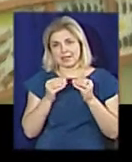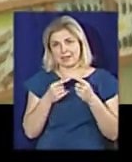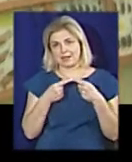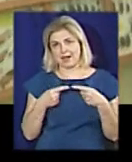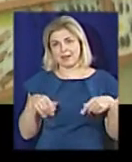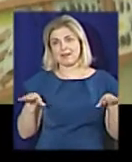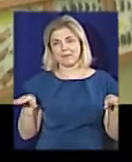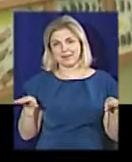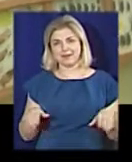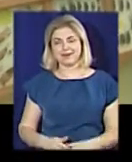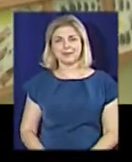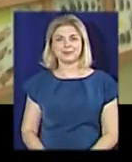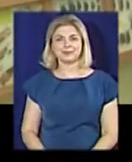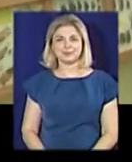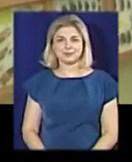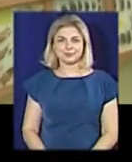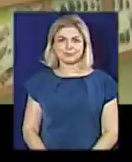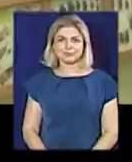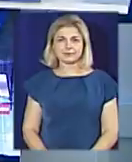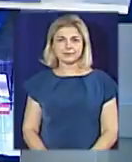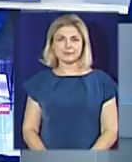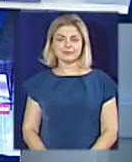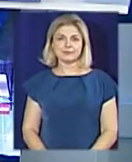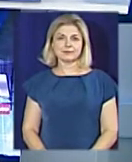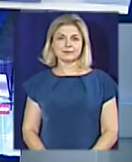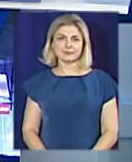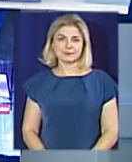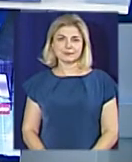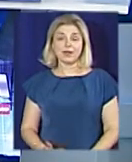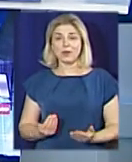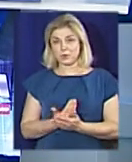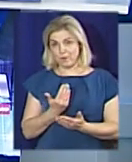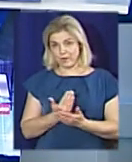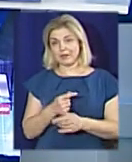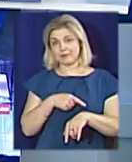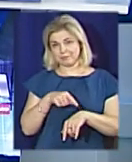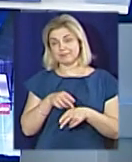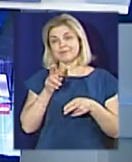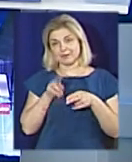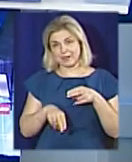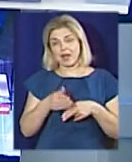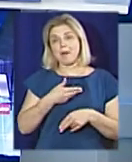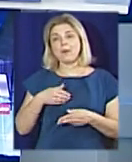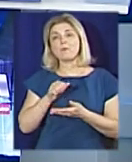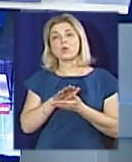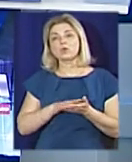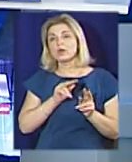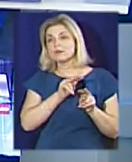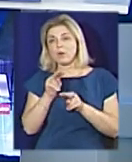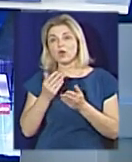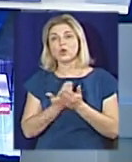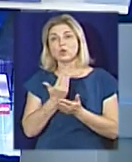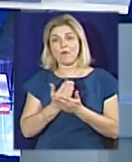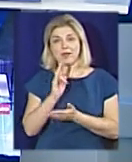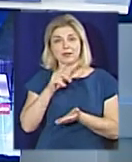Вікторія Чернявська, Ігор Чорний, телевізійні новини Миколаївщини. І на цю годину це всі новини. Ми продовжуємо стежити за подіями в